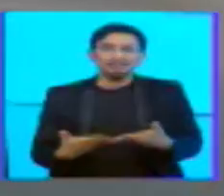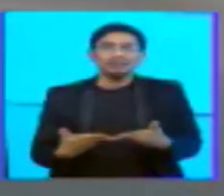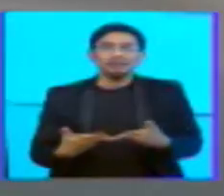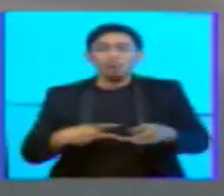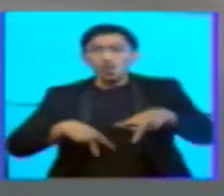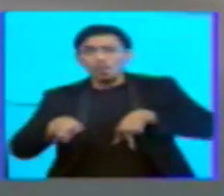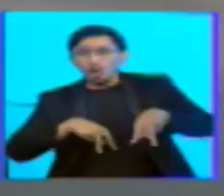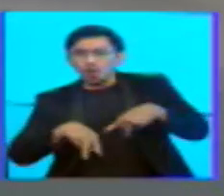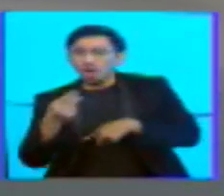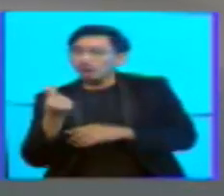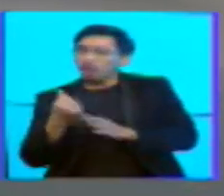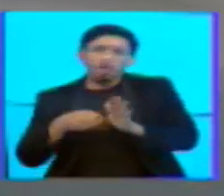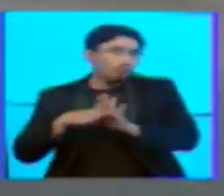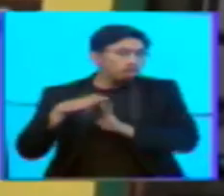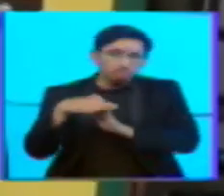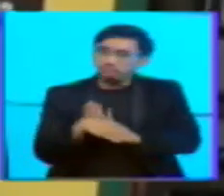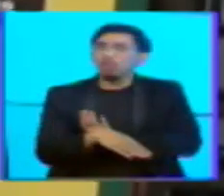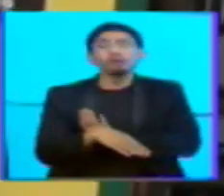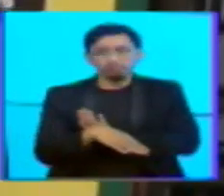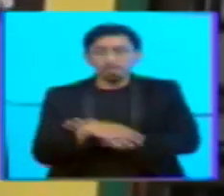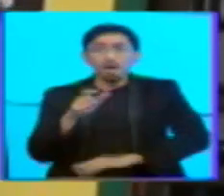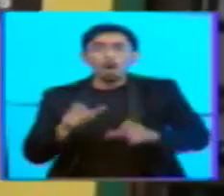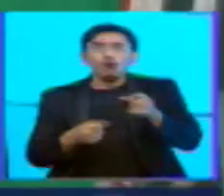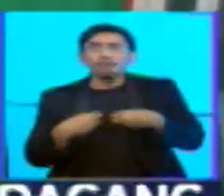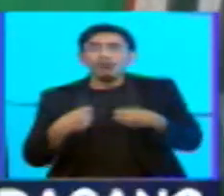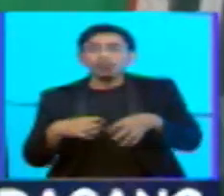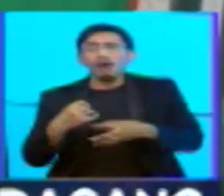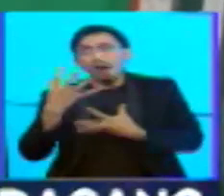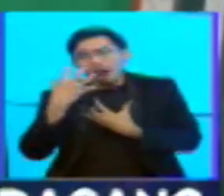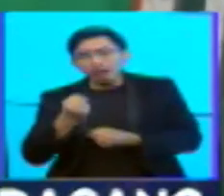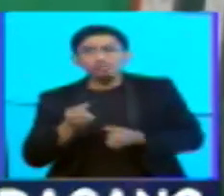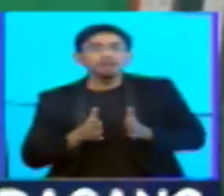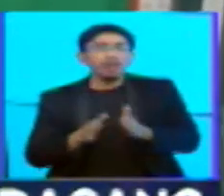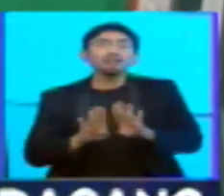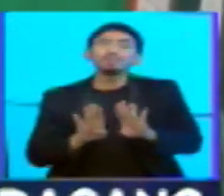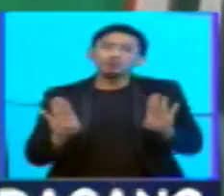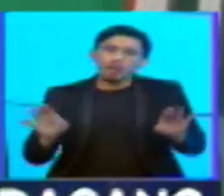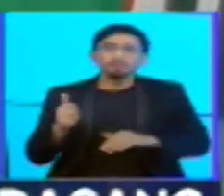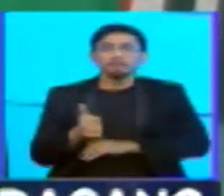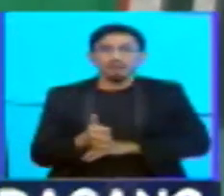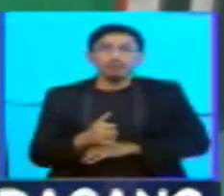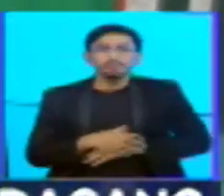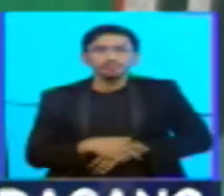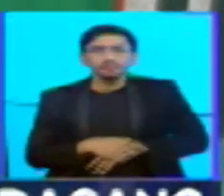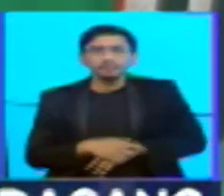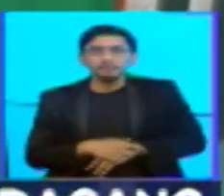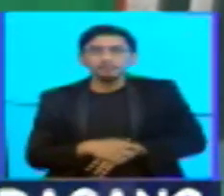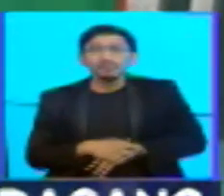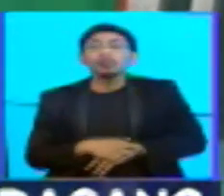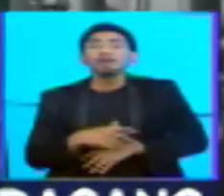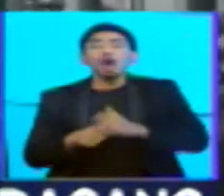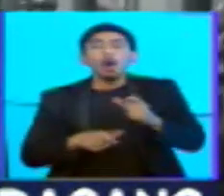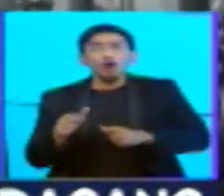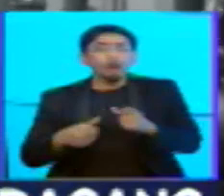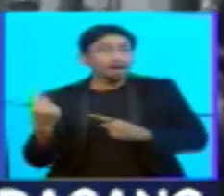total. Para pedagang berharap agar jalan Malioboro bisa kembali dibuka. Selain itu, agar bisa bergeliat kembali, para pedagang di